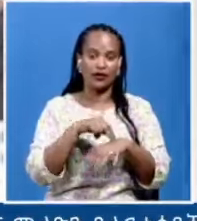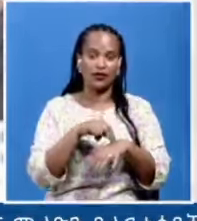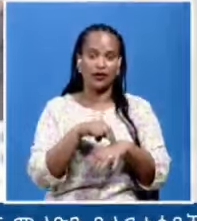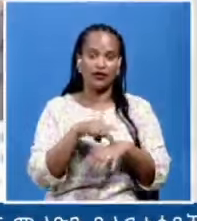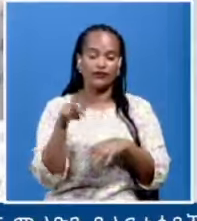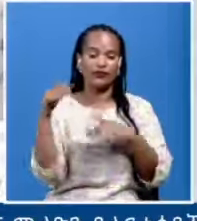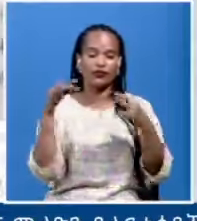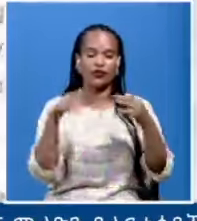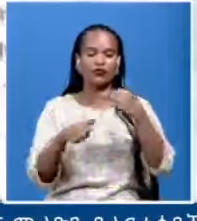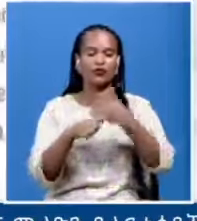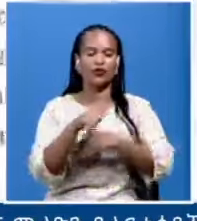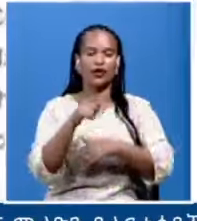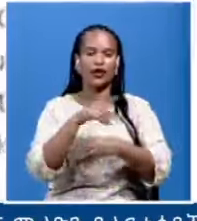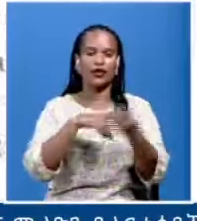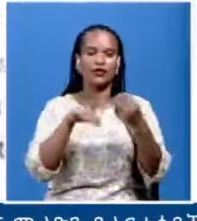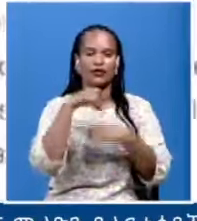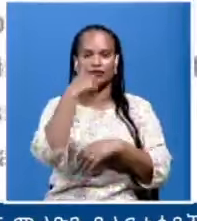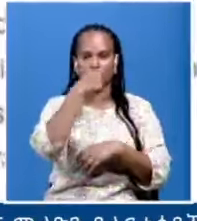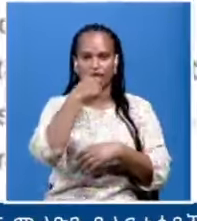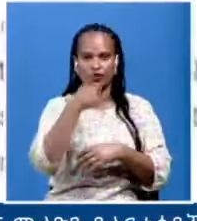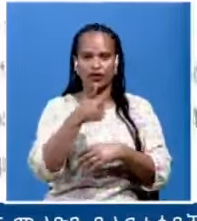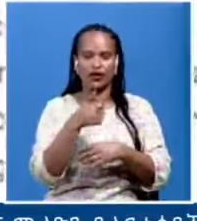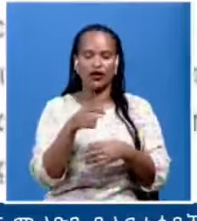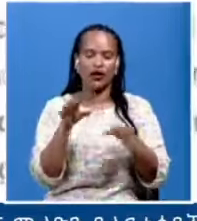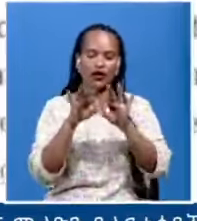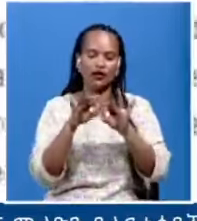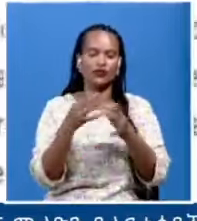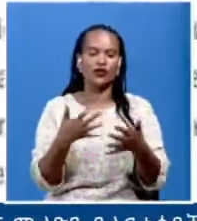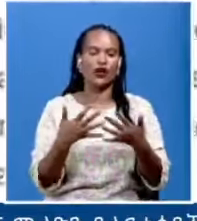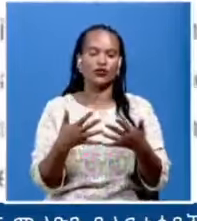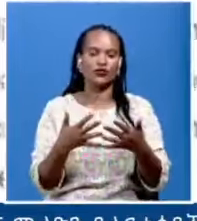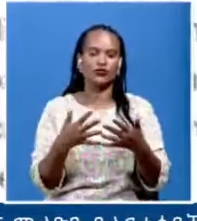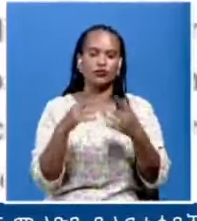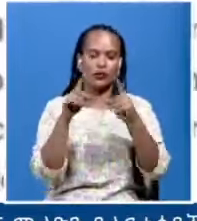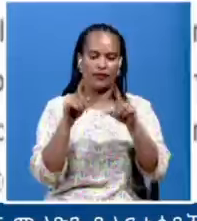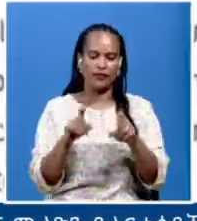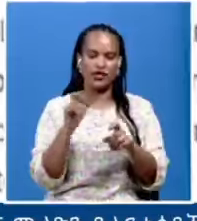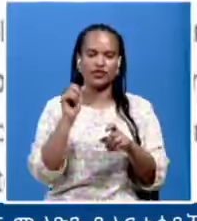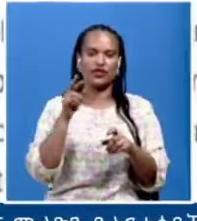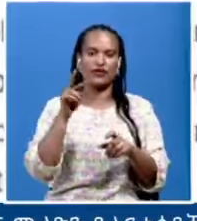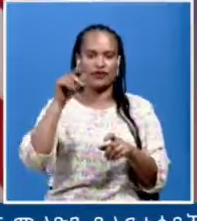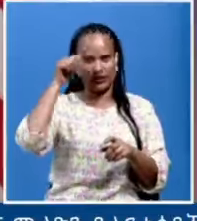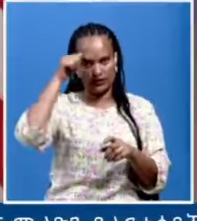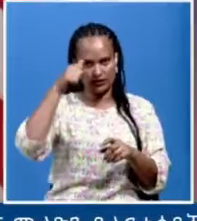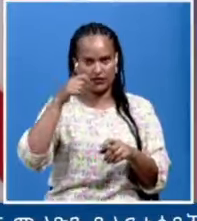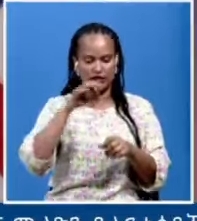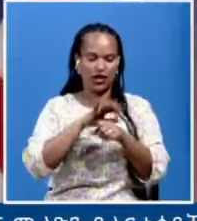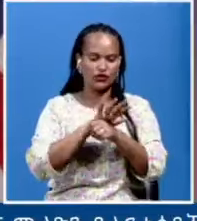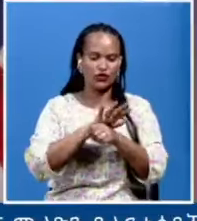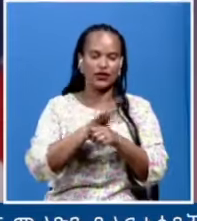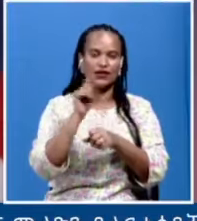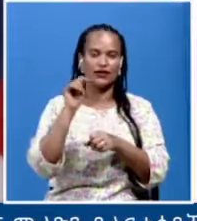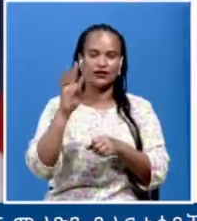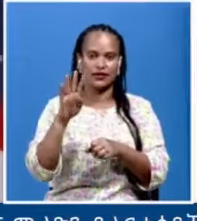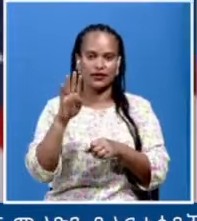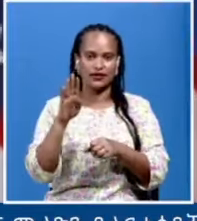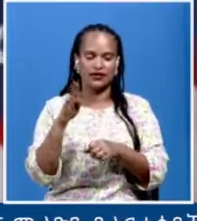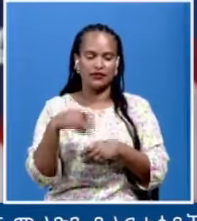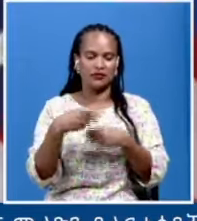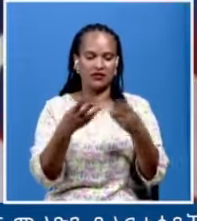ኣብተን ብኩናት ስታስያ ክልላት ኢትዮጵያ ኣገደስቲ ናውትታት መመርመሪ ኤች ኣይቪ ኤድስን ዓሶን ቲቪ ንምዕዳግ